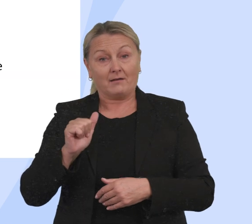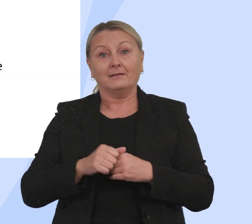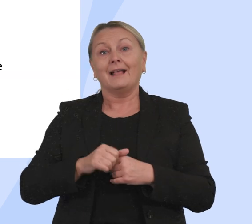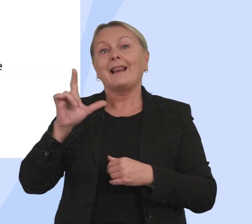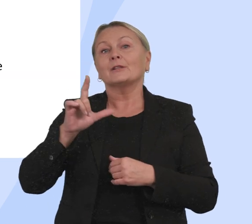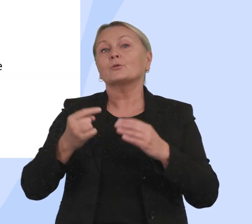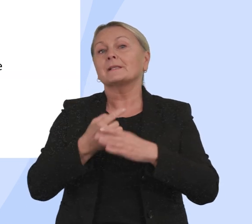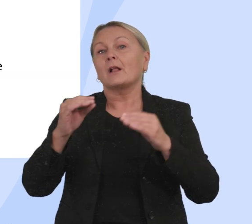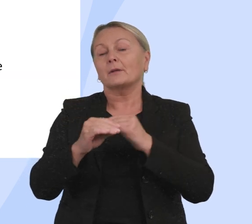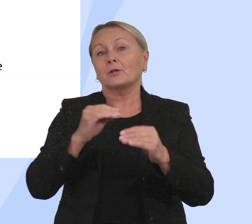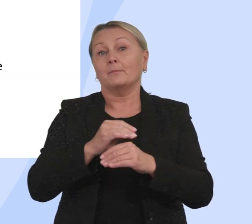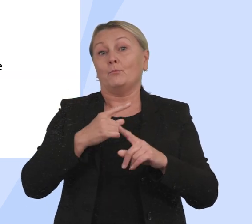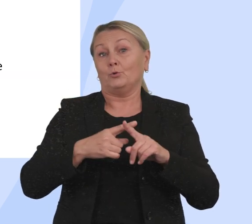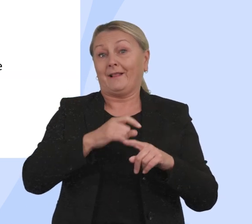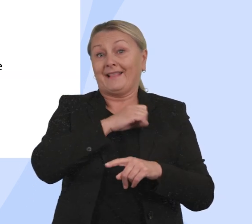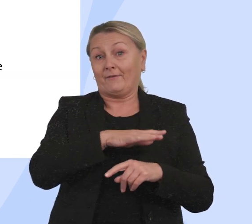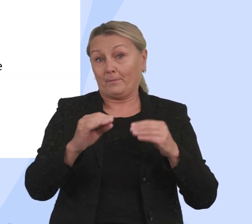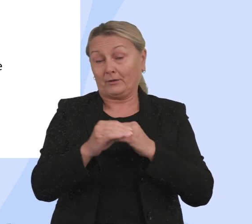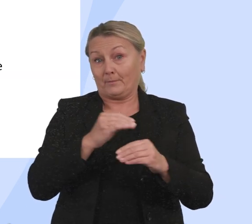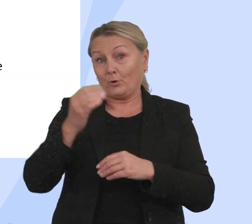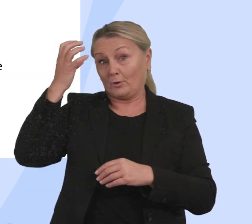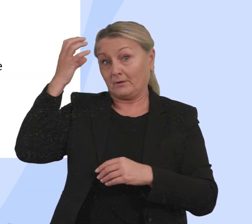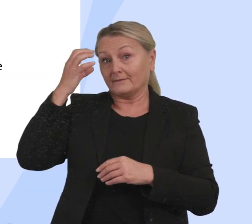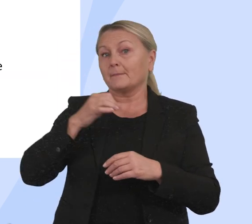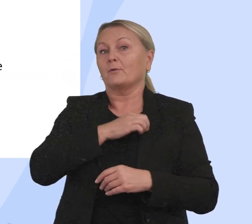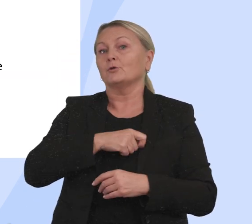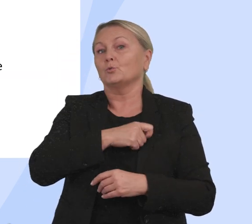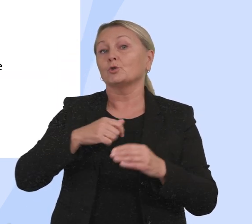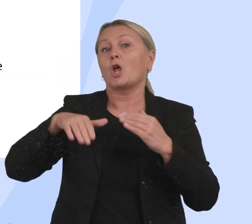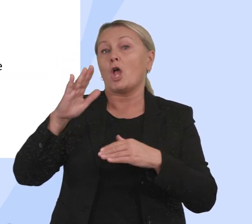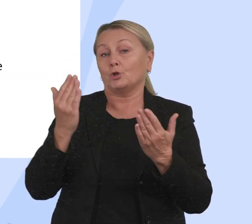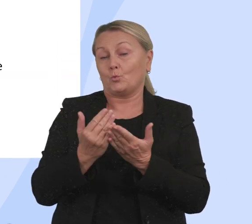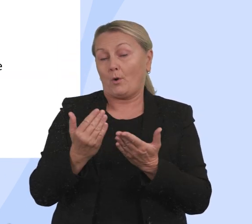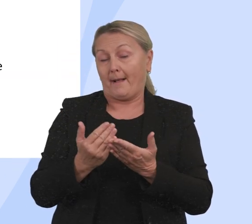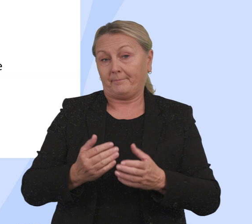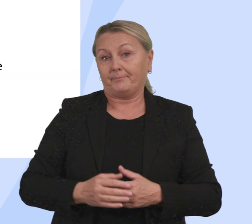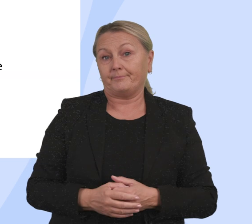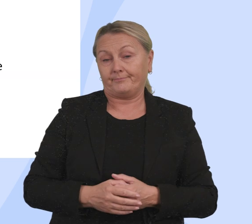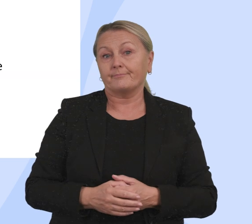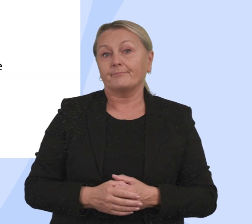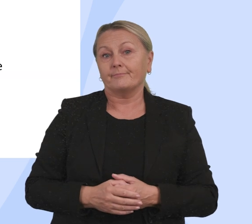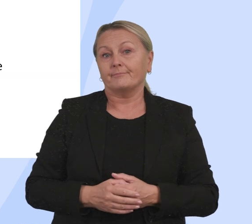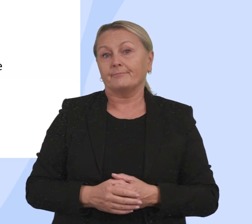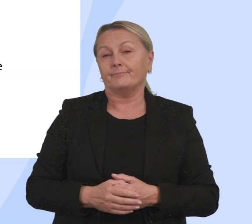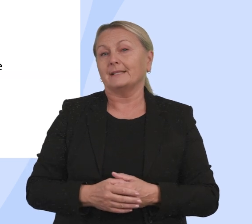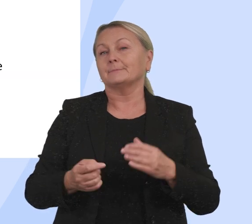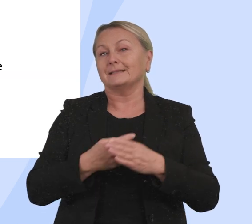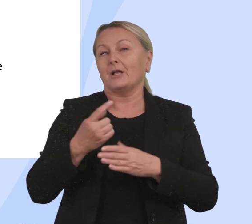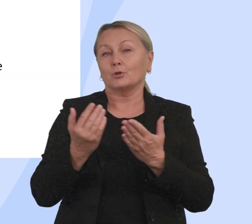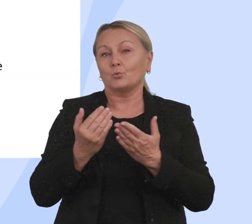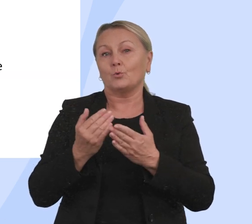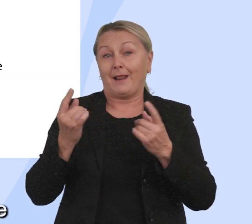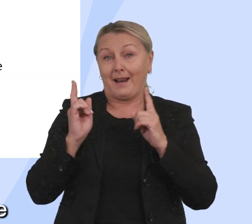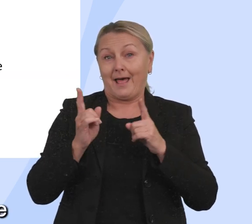på Københavns Professionshøjskole. Jeg har været specialskolelærer i 22 år, og jeg er master i